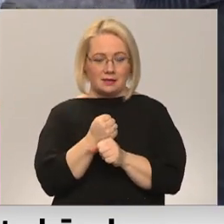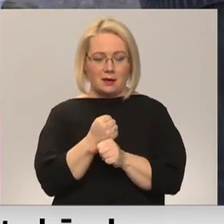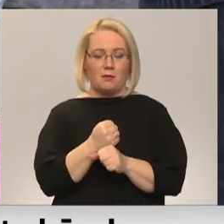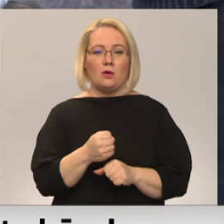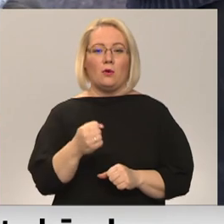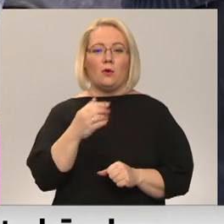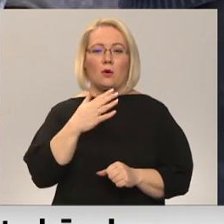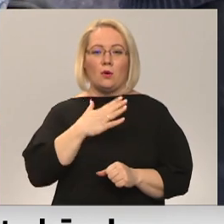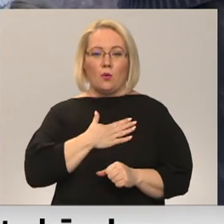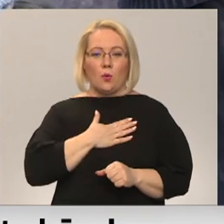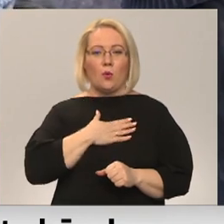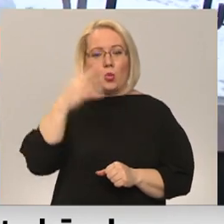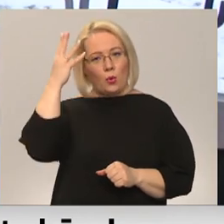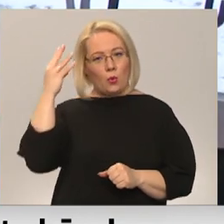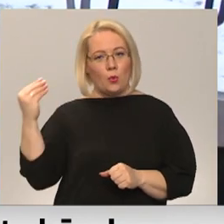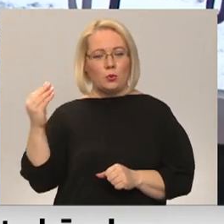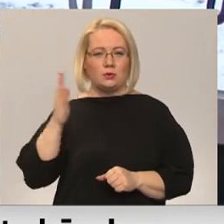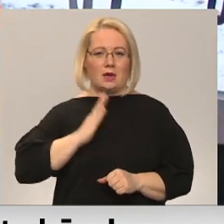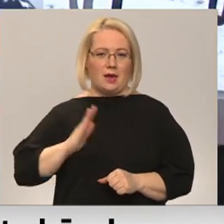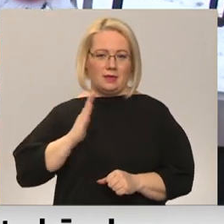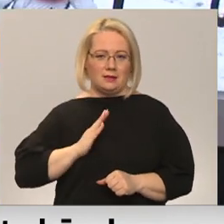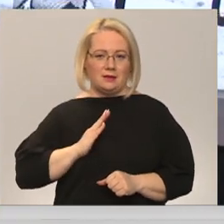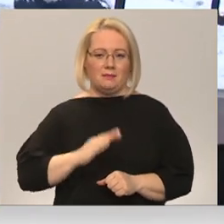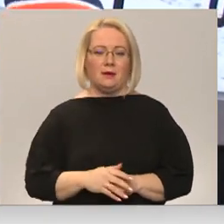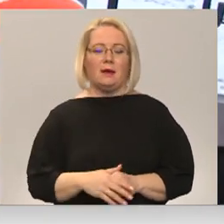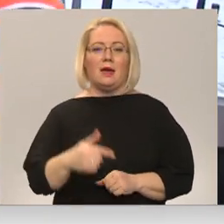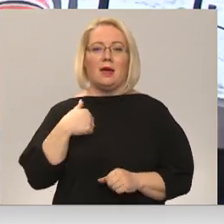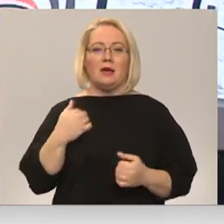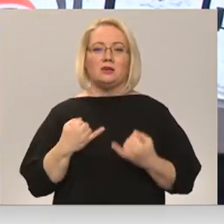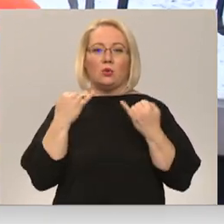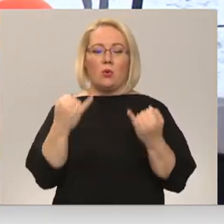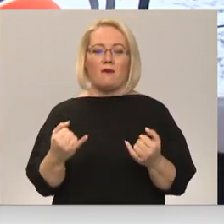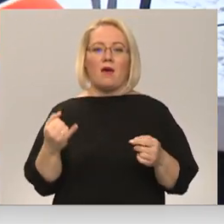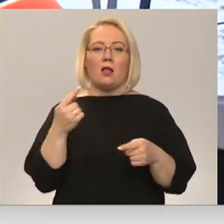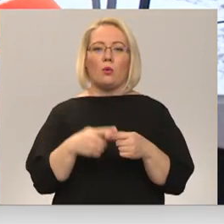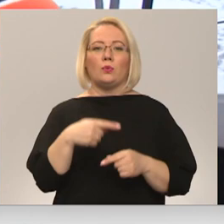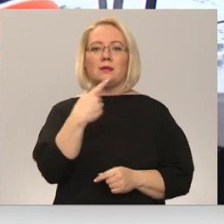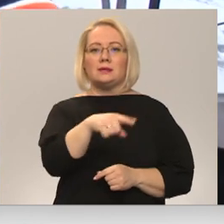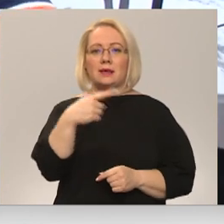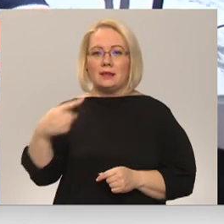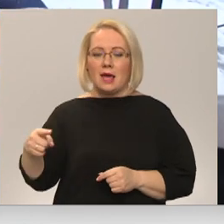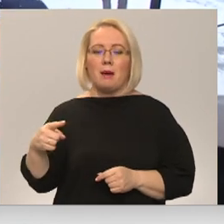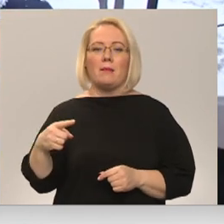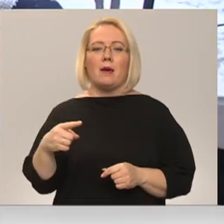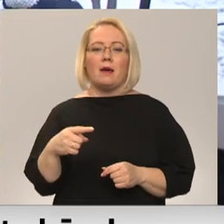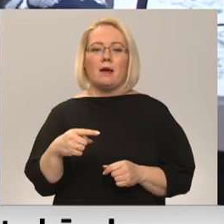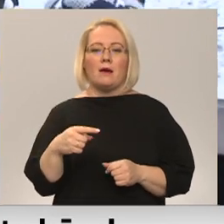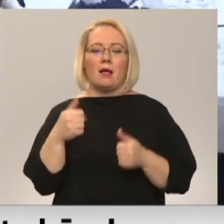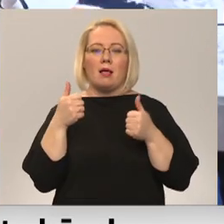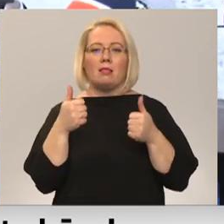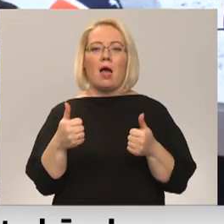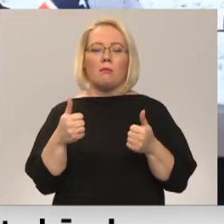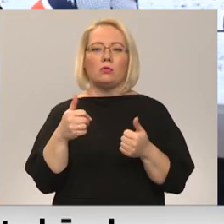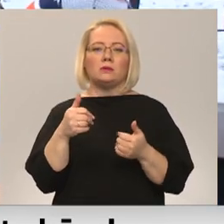un sūķus gaidīsim. Es novēlu sev un citam labus atzīmes